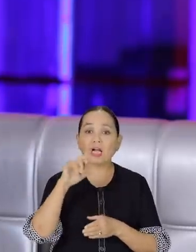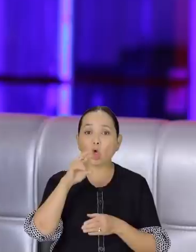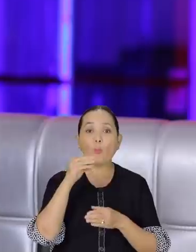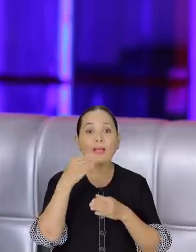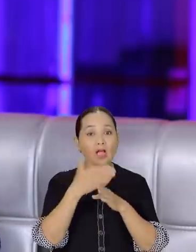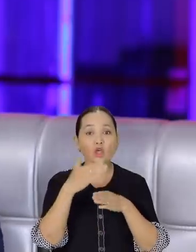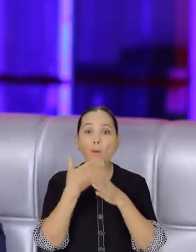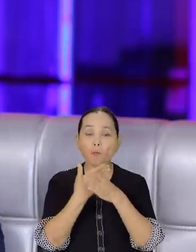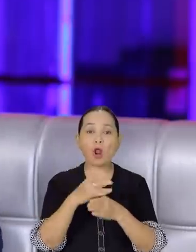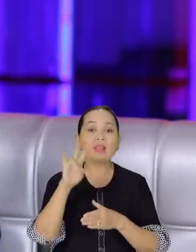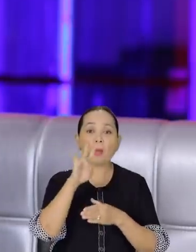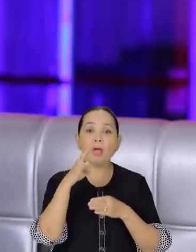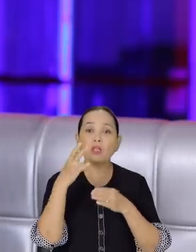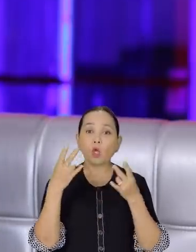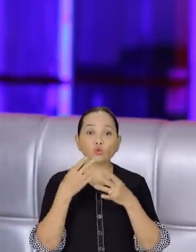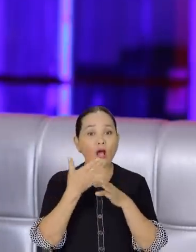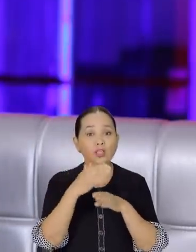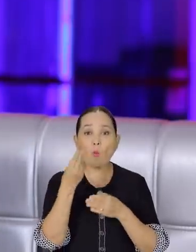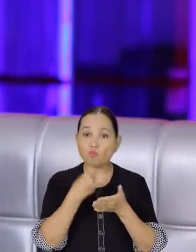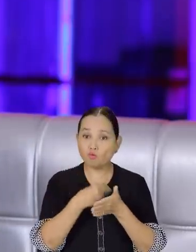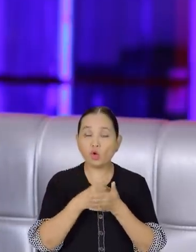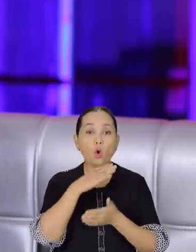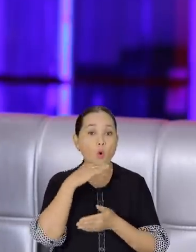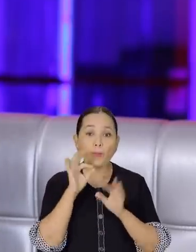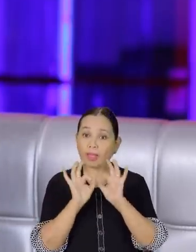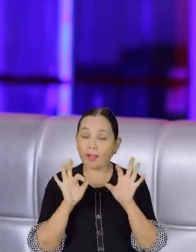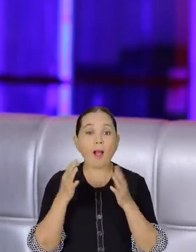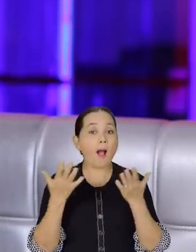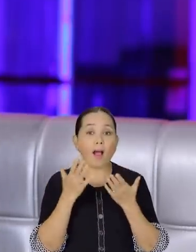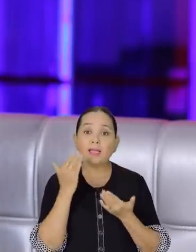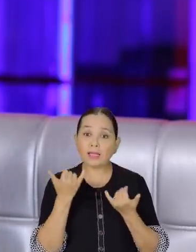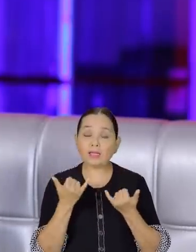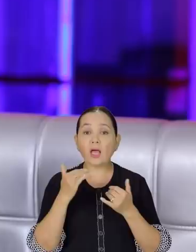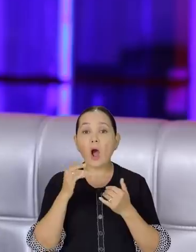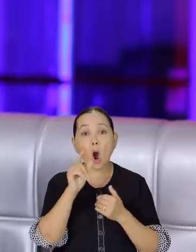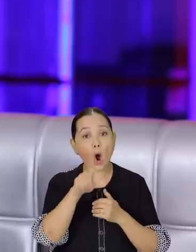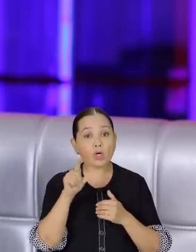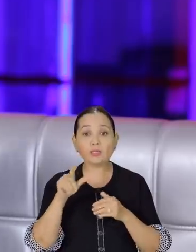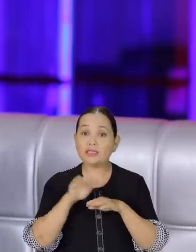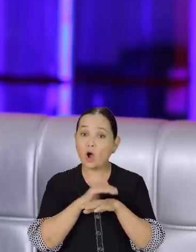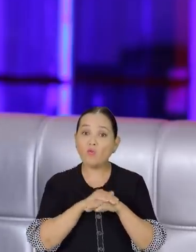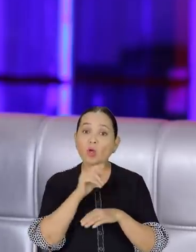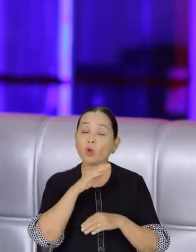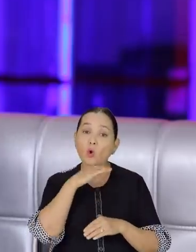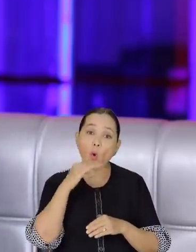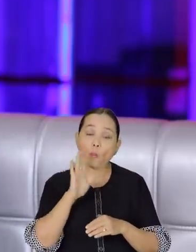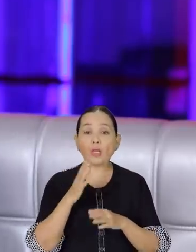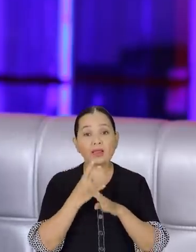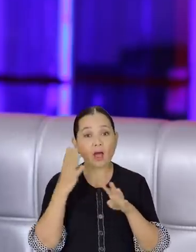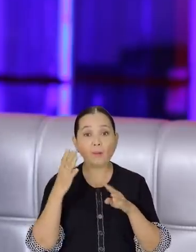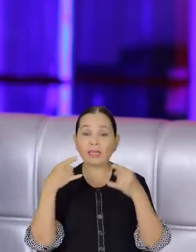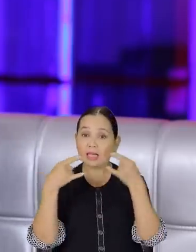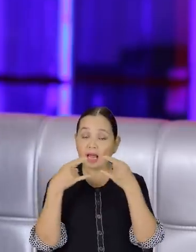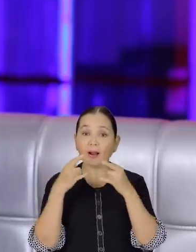pul, Namangan uchun ajratilgan pul haqida juda ko'p gapirganmiz. Qani endi oramizda shunday saxovatpeshalar ko'p bo'lsa-yu,